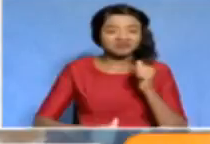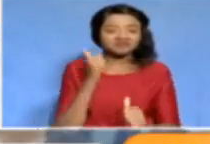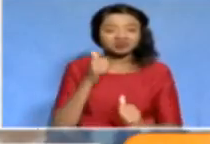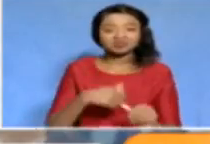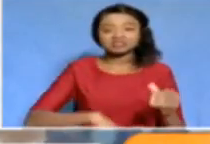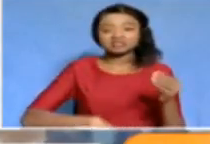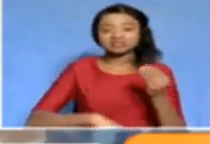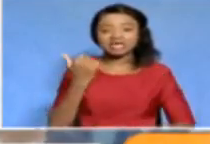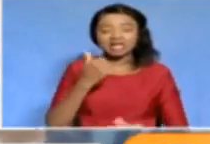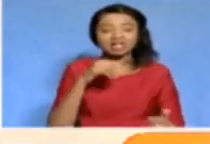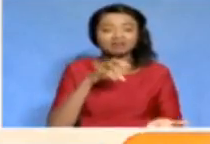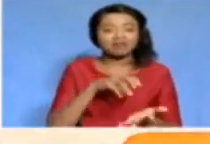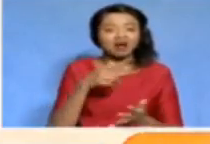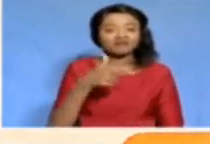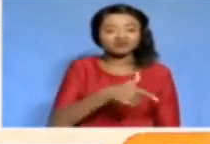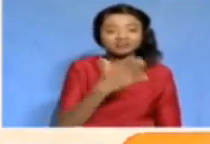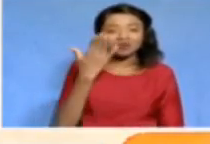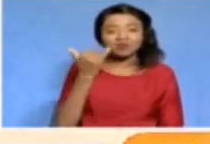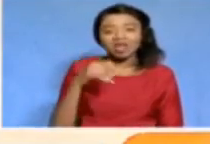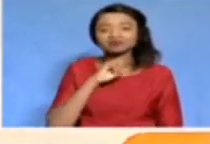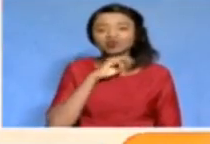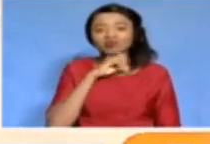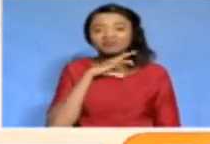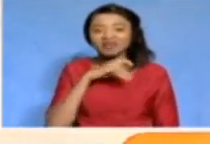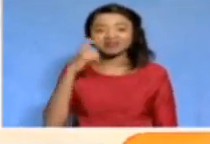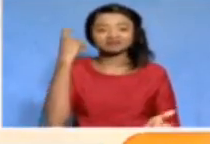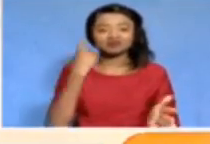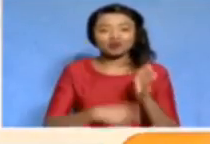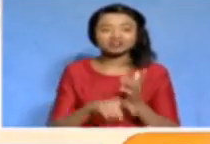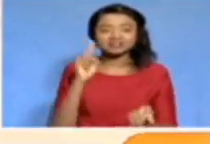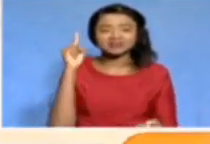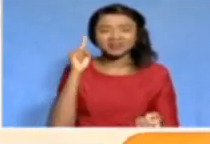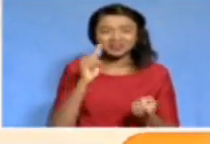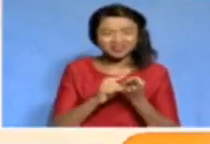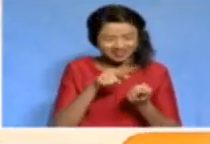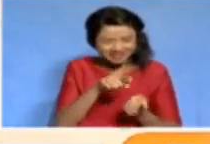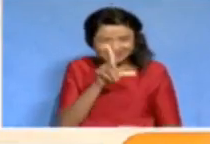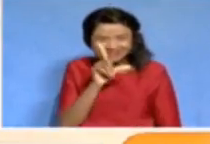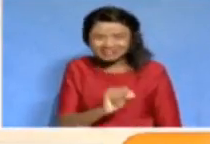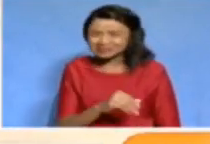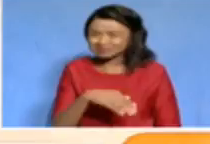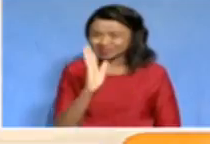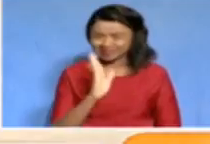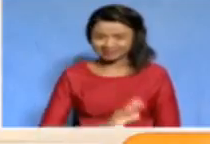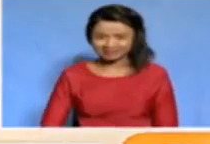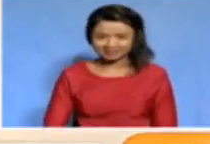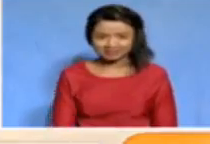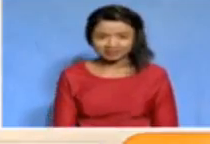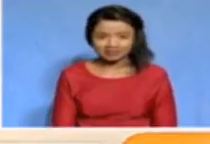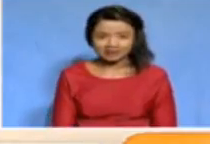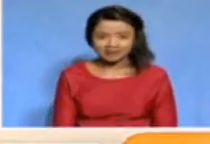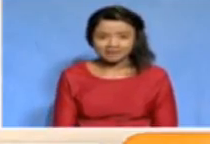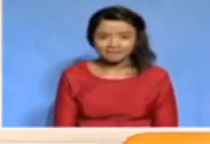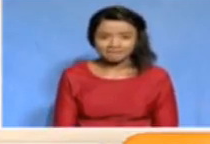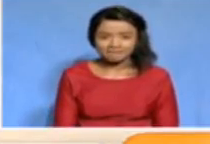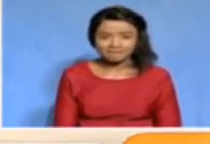vyao mchana wakilalama kuhusu bei iliyotangazwa na tume ya kawi kwamba ni ya chini sana.